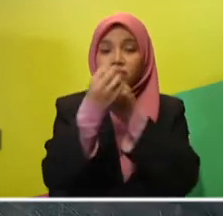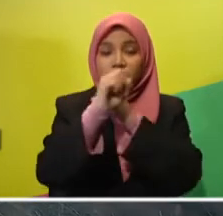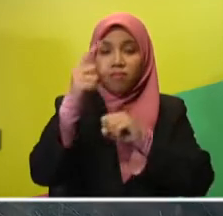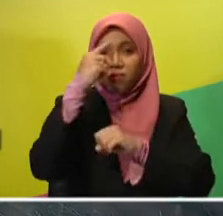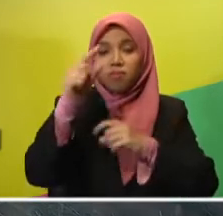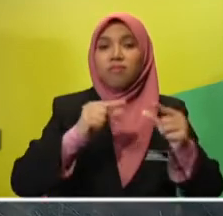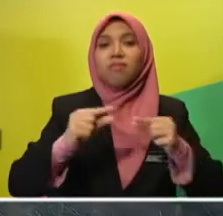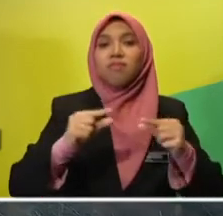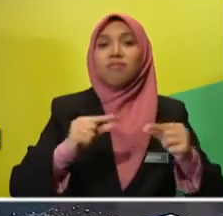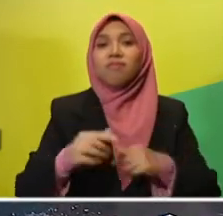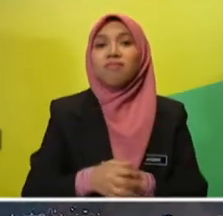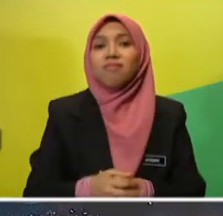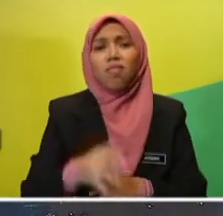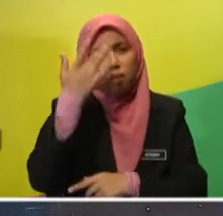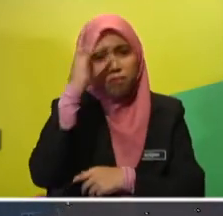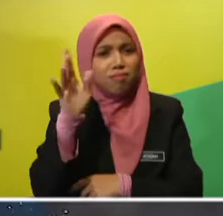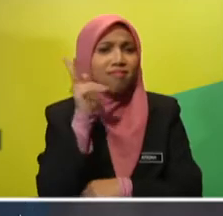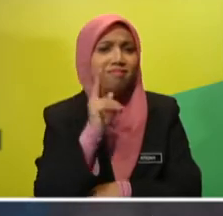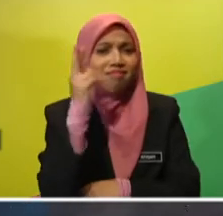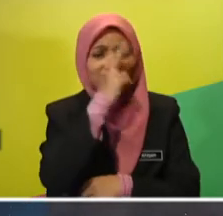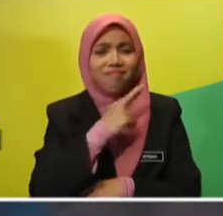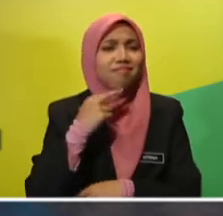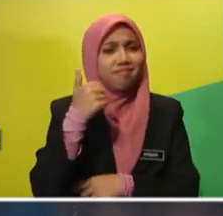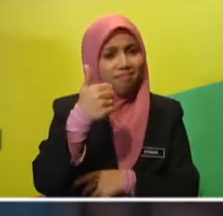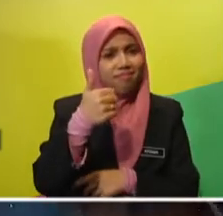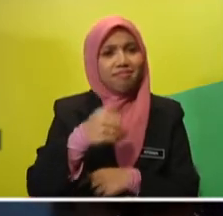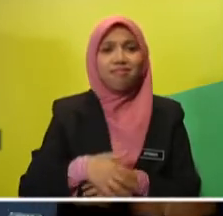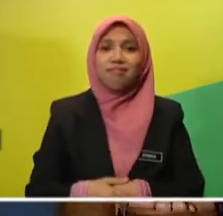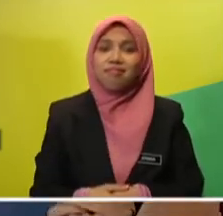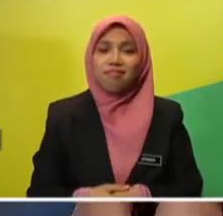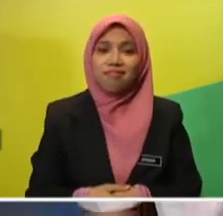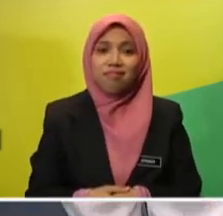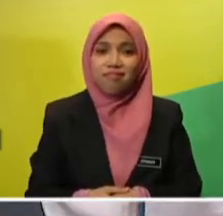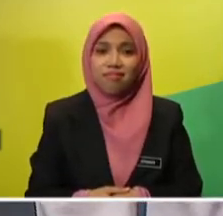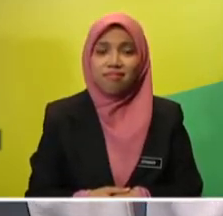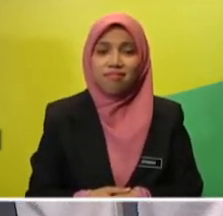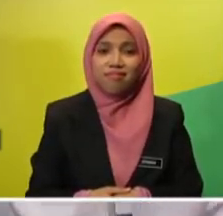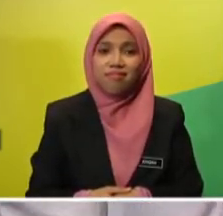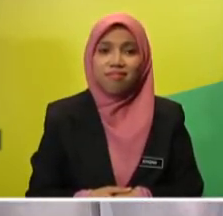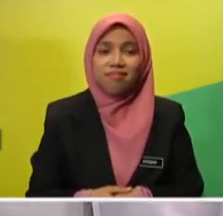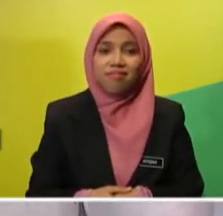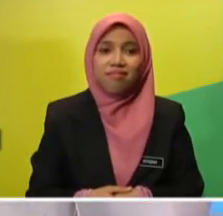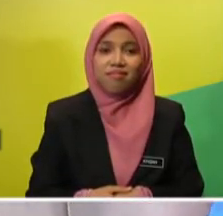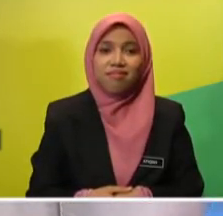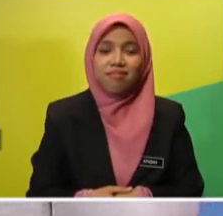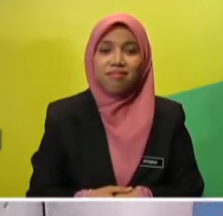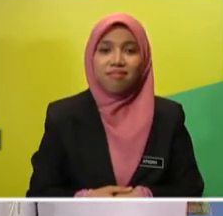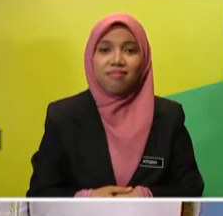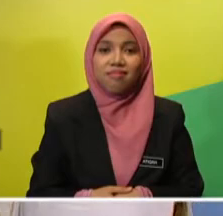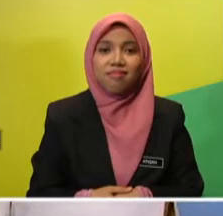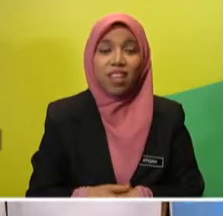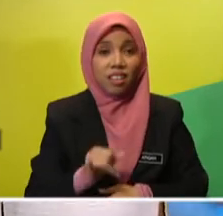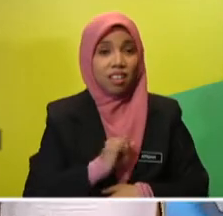Ya, betul, Kak Rina. Pandai Kak Rina hari ini. Sebab cikgu terang dengan jelas tadi. Jadi saya faham dan saya rasa saya